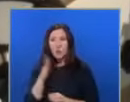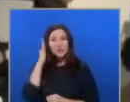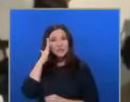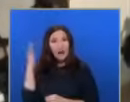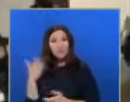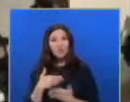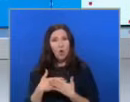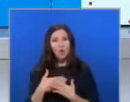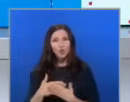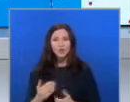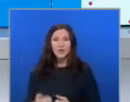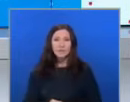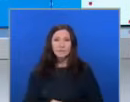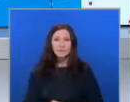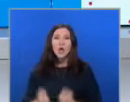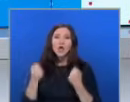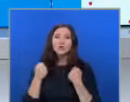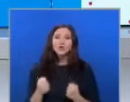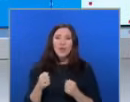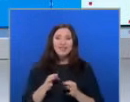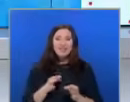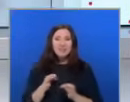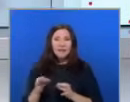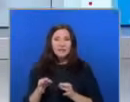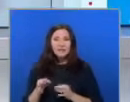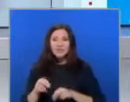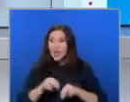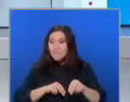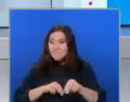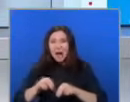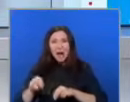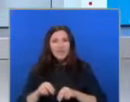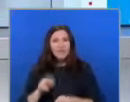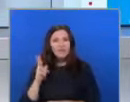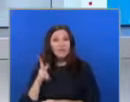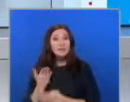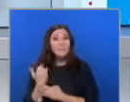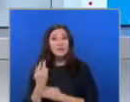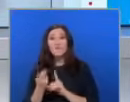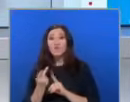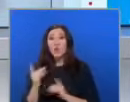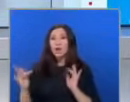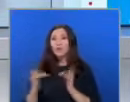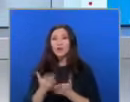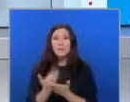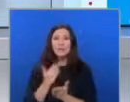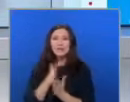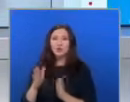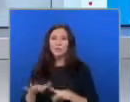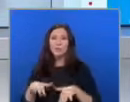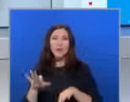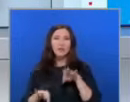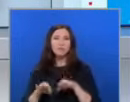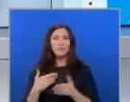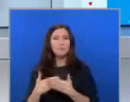двустранните отношения. Сложни тактически маневри във Франция преди втория тур на предсрочните парламентарни избори.